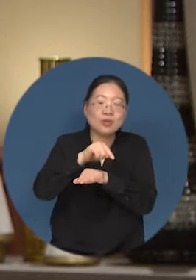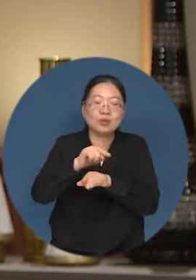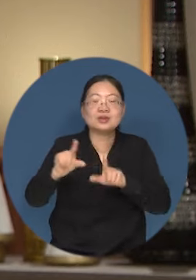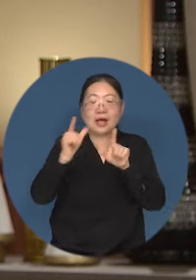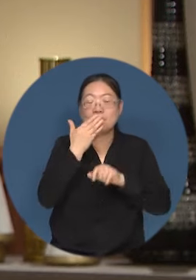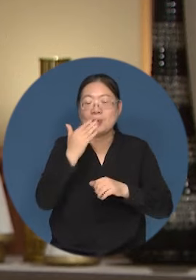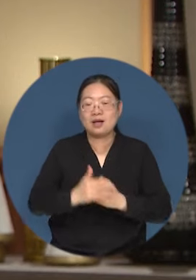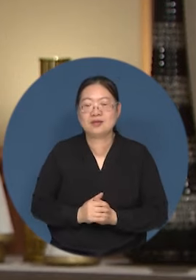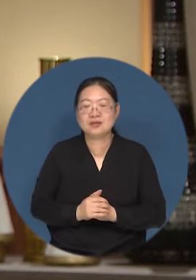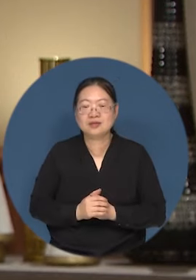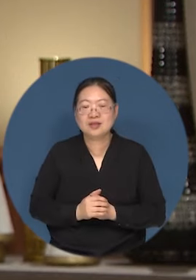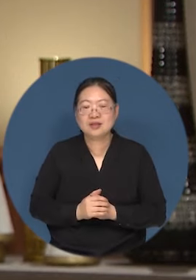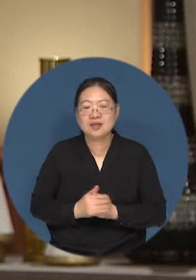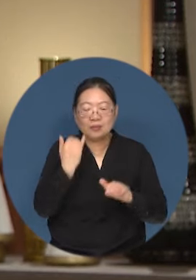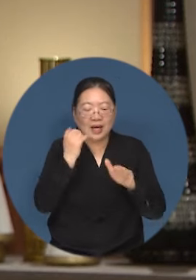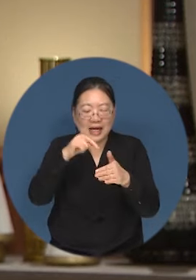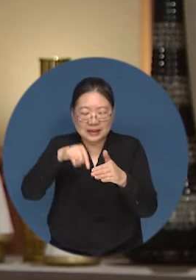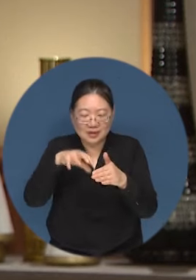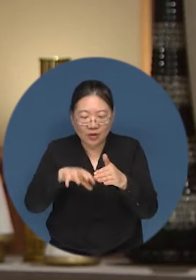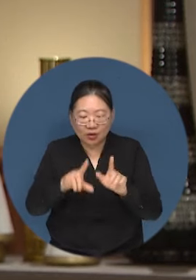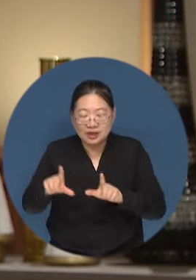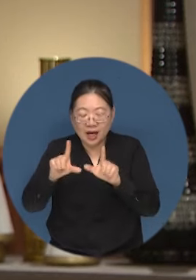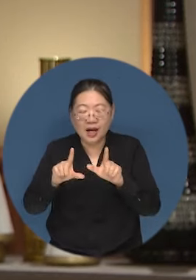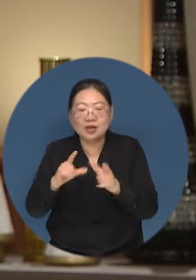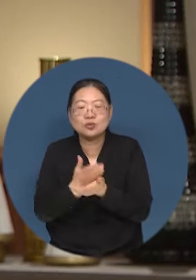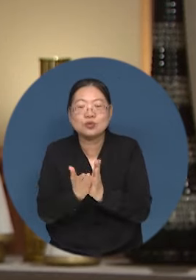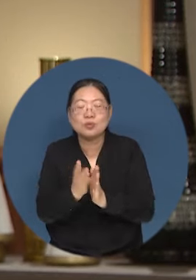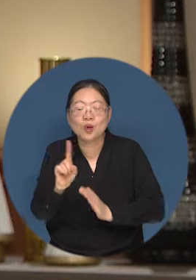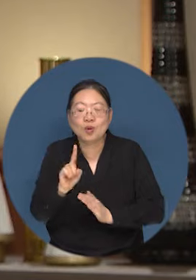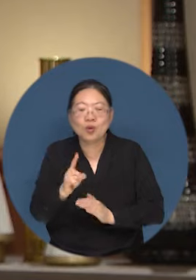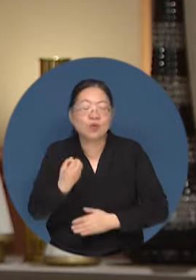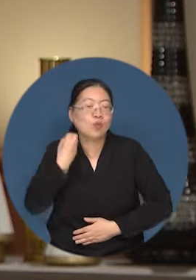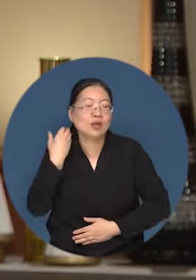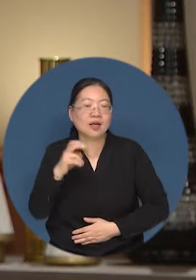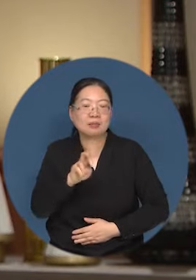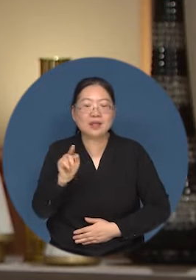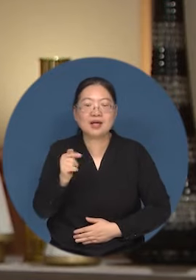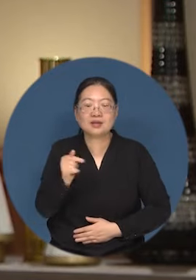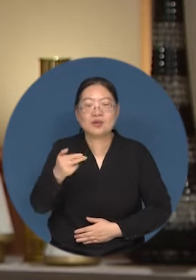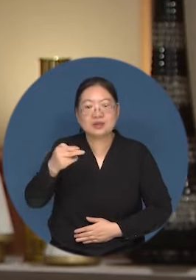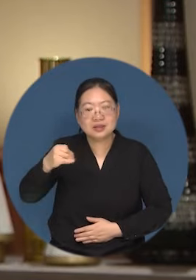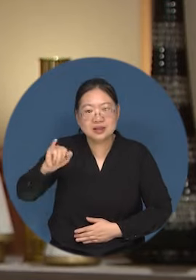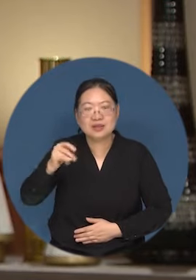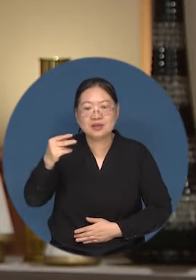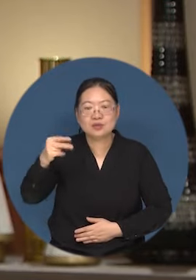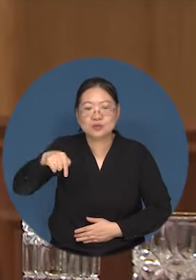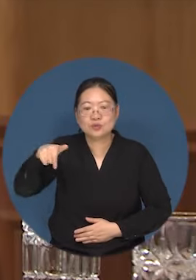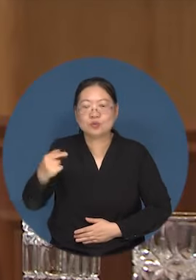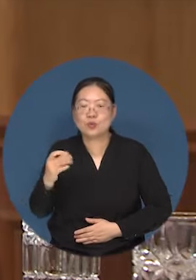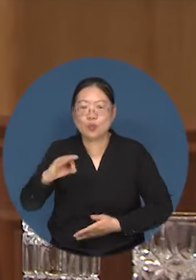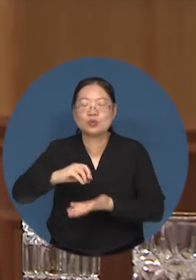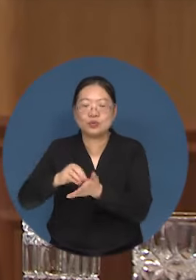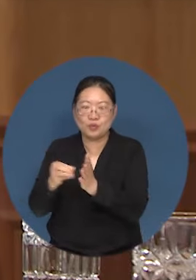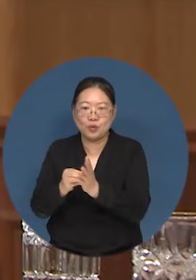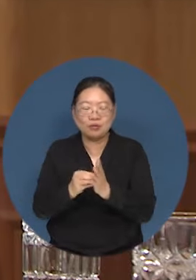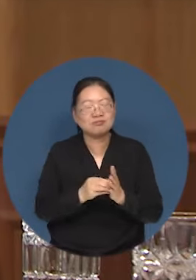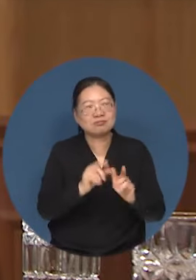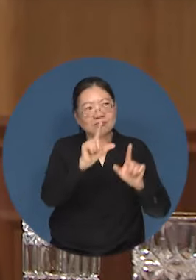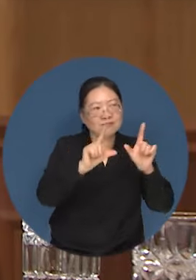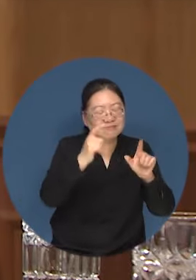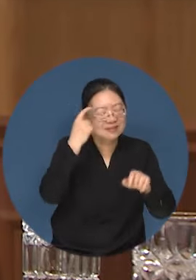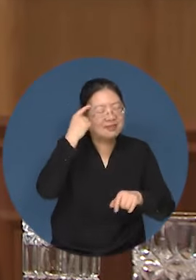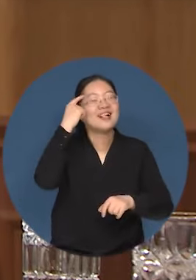있지만 물속에서만 사는 종은 고래라든지 매너티 듀공. 네네. 이미지가